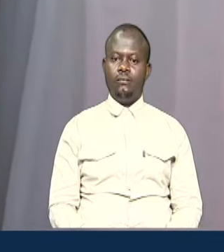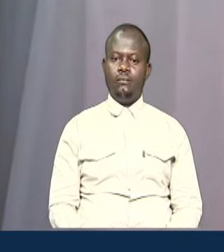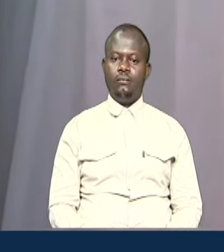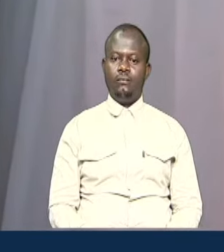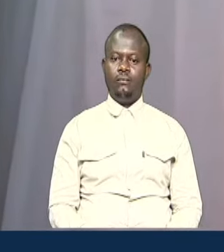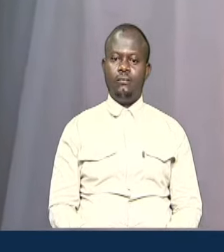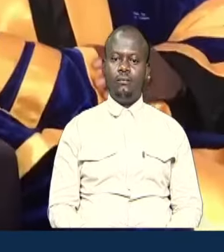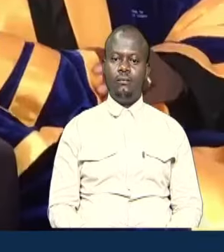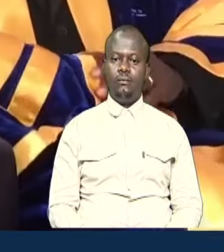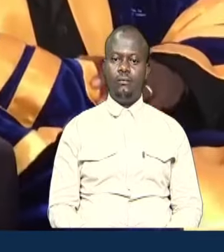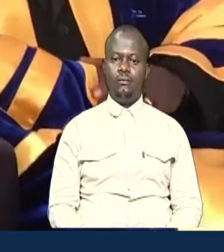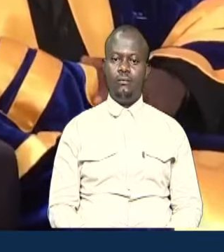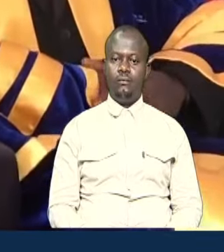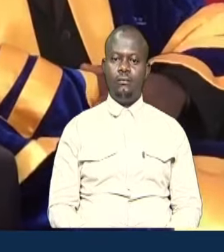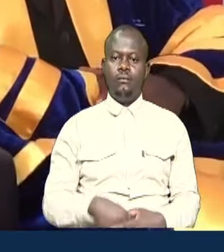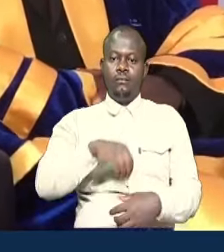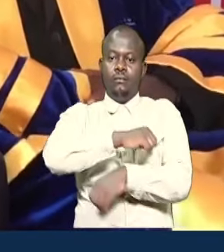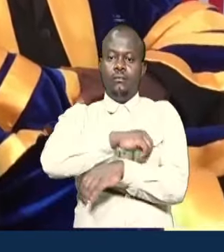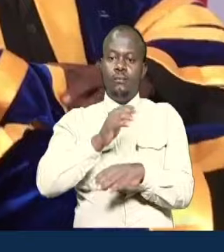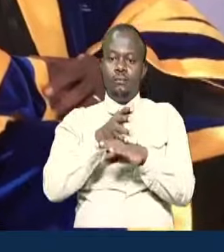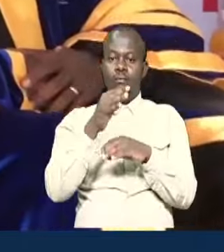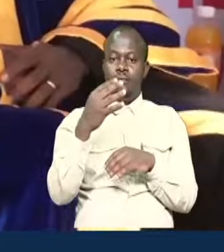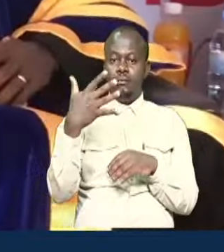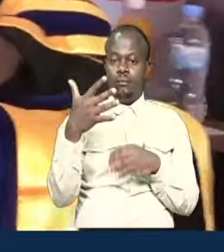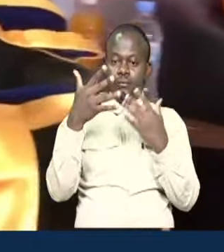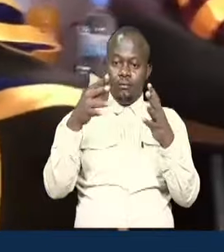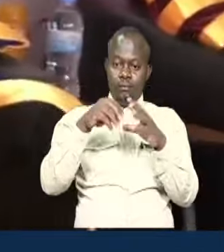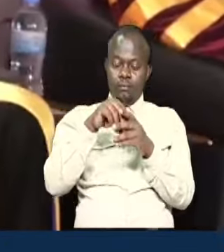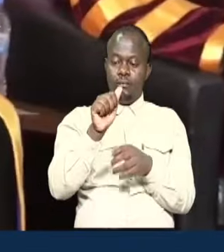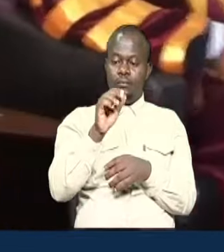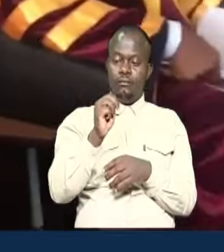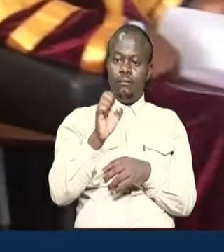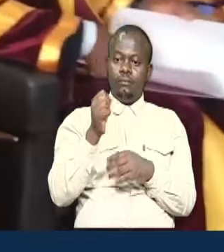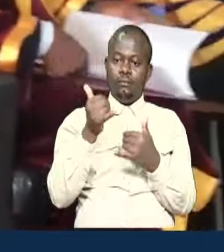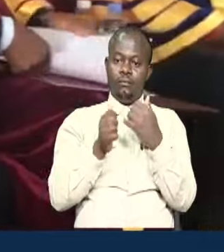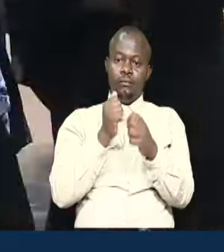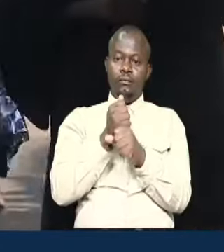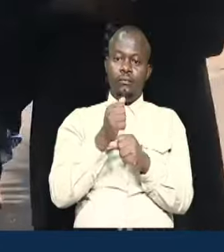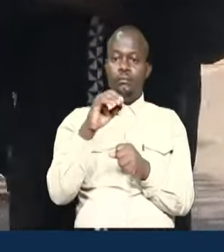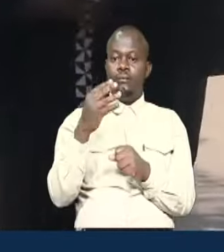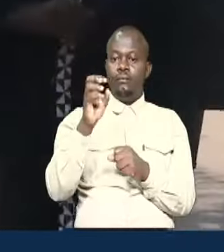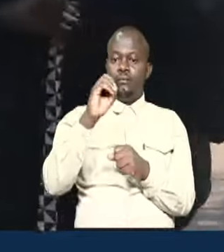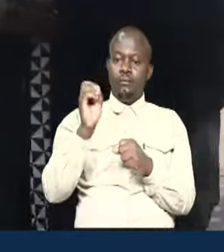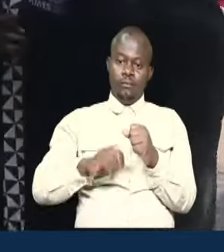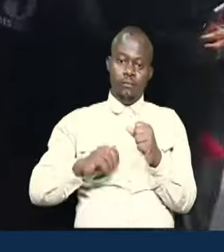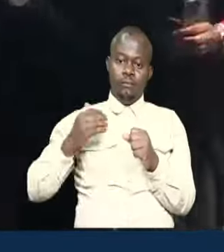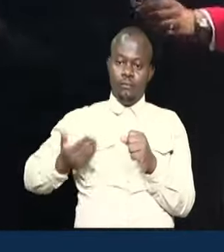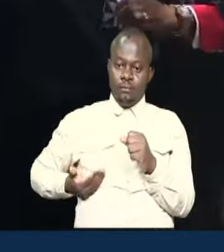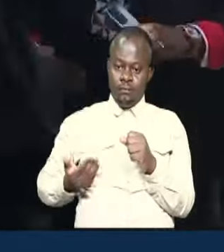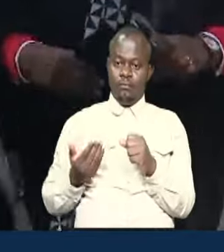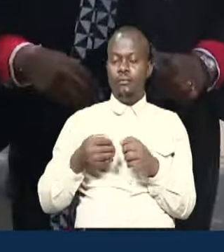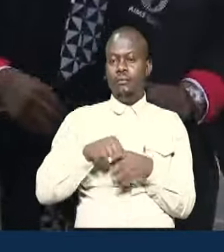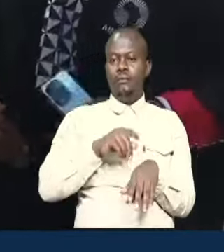job seekers mu banyeshuri 45 barangije muri AIMS muri uyu mwaka 40% ni abagore mu